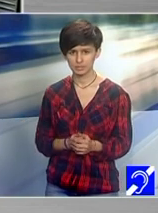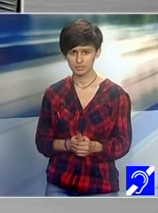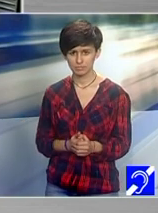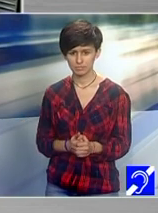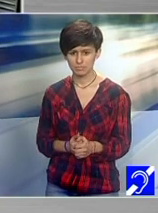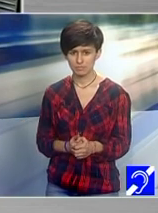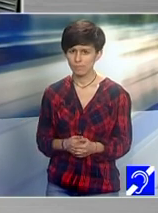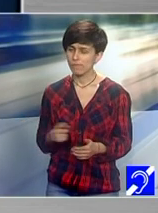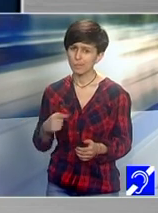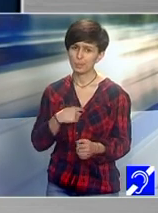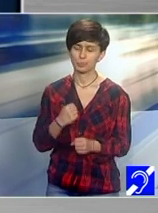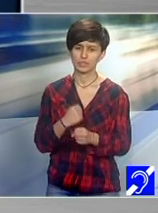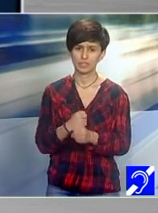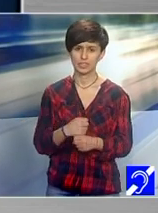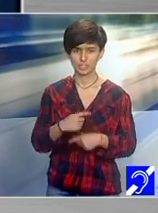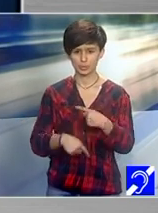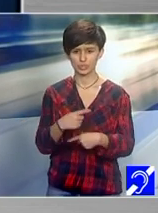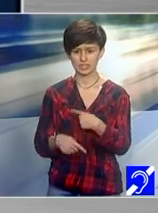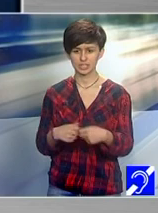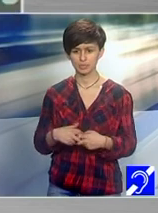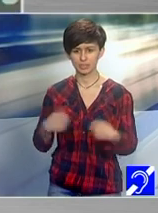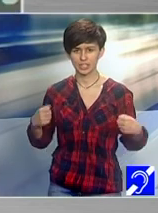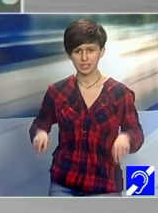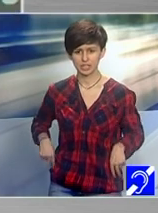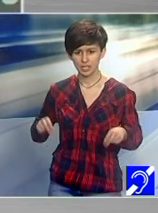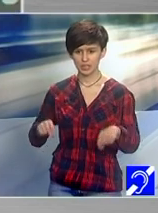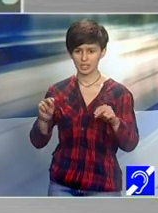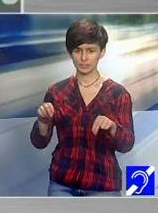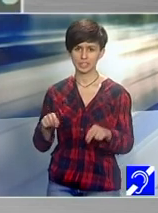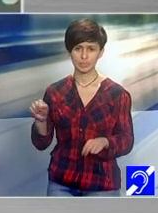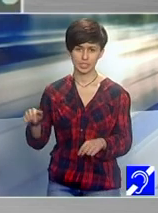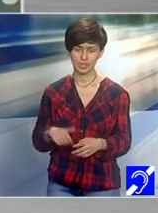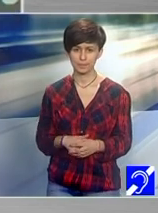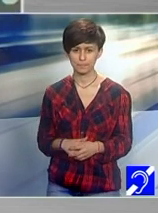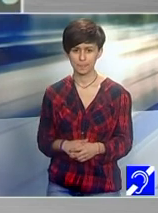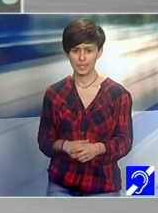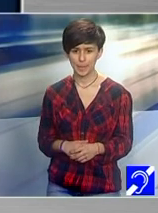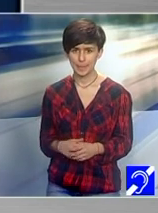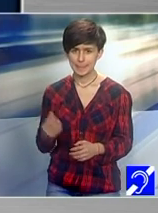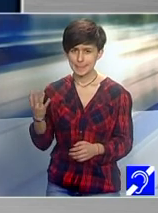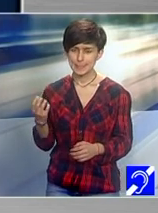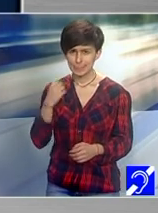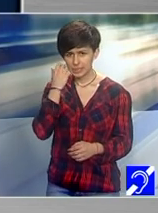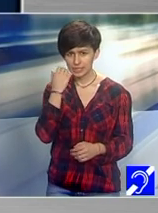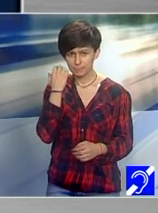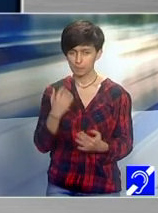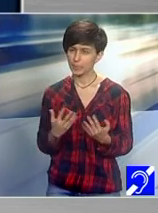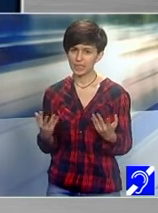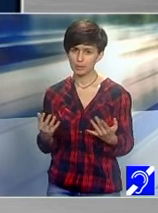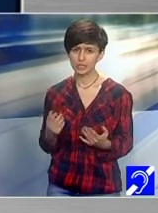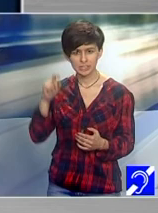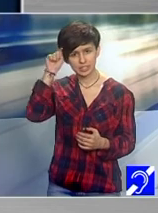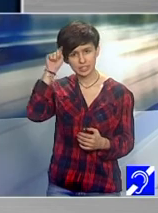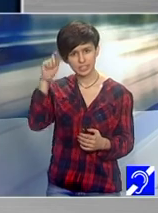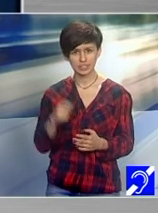un sistem fără să investim în el. Cât la sută din PIB credeți că La un moment dat s-a vorbit și despre